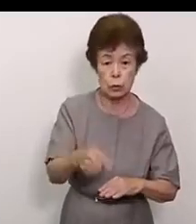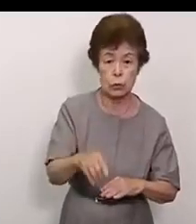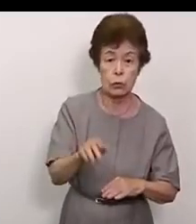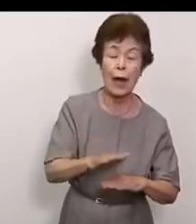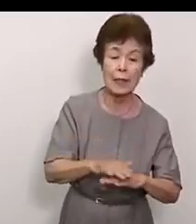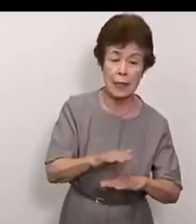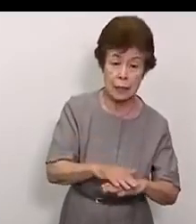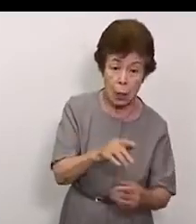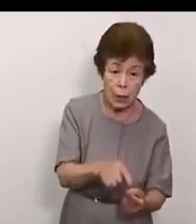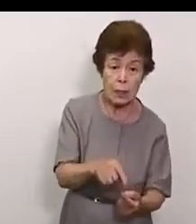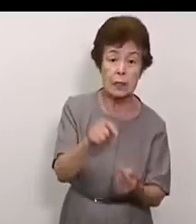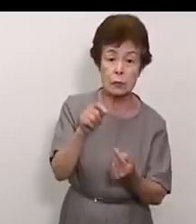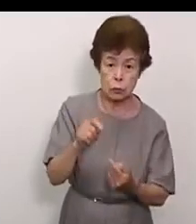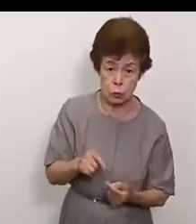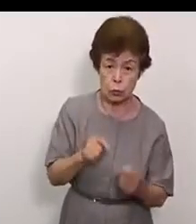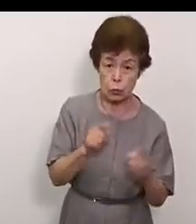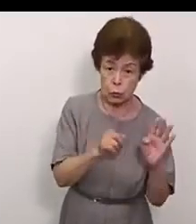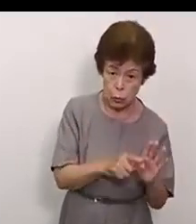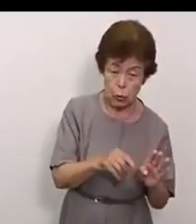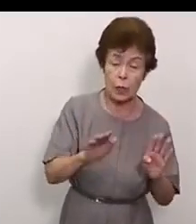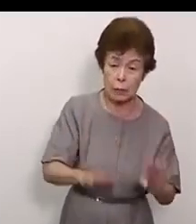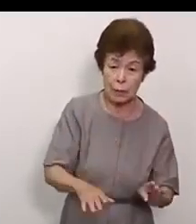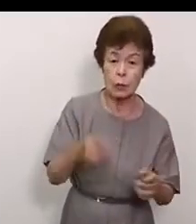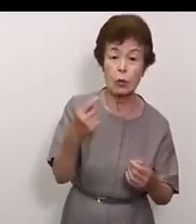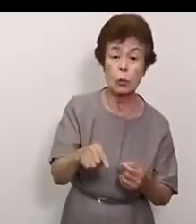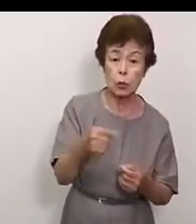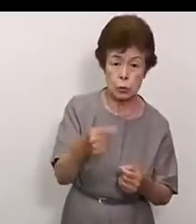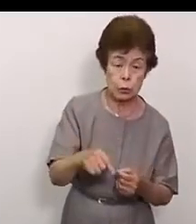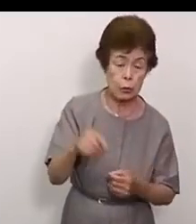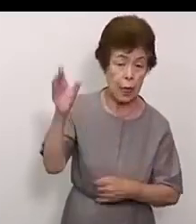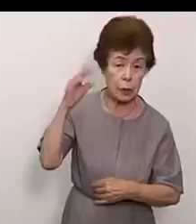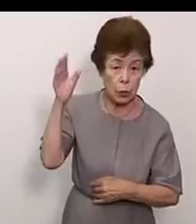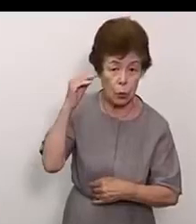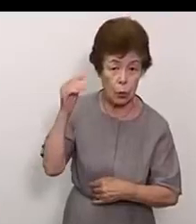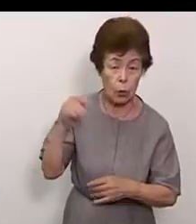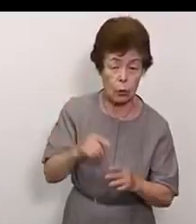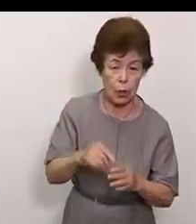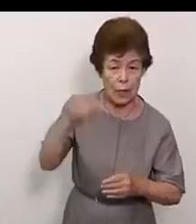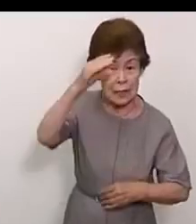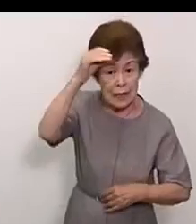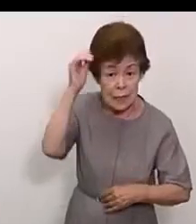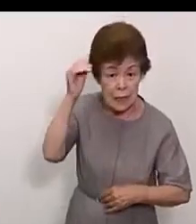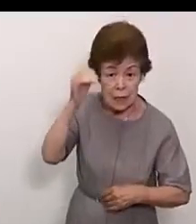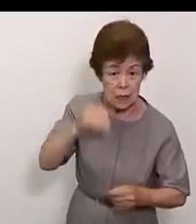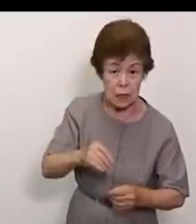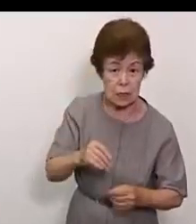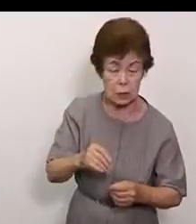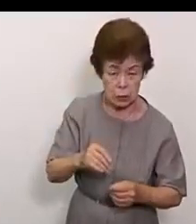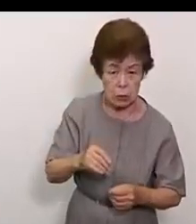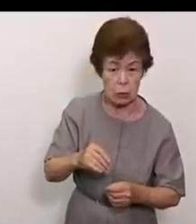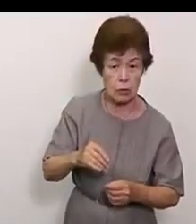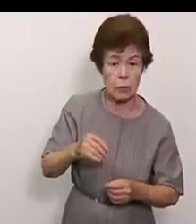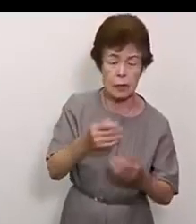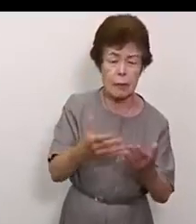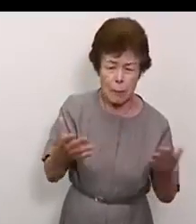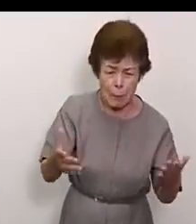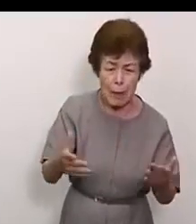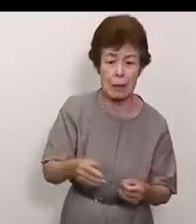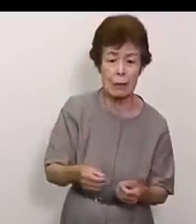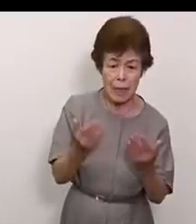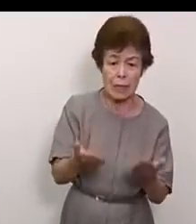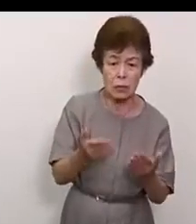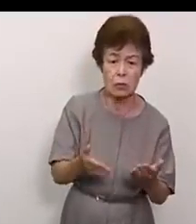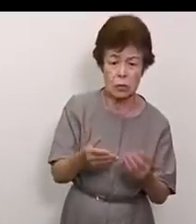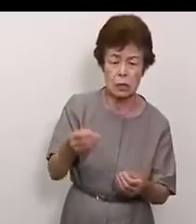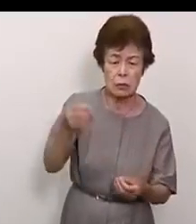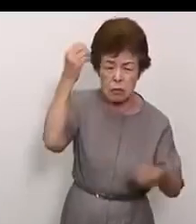択するのと、今の教育自体は情報とか知識を詰め込むということに力点が置かれているようです